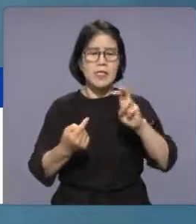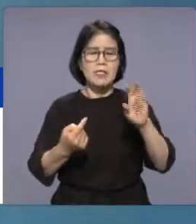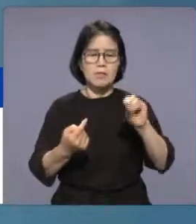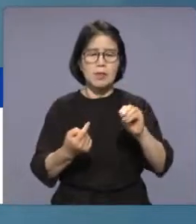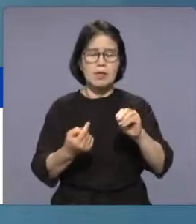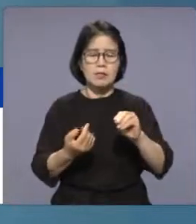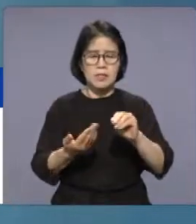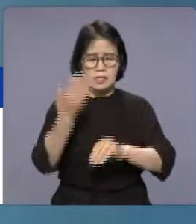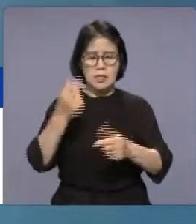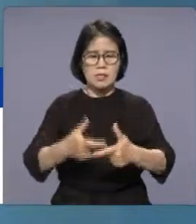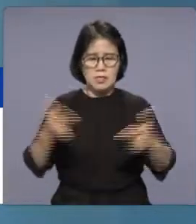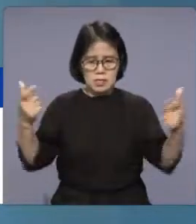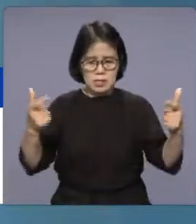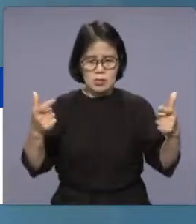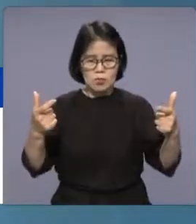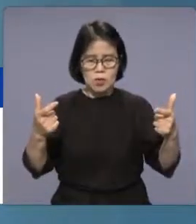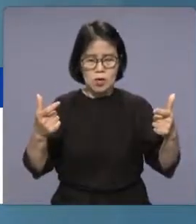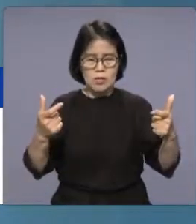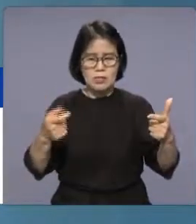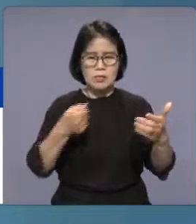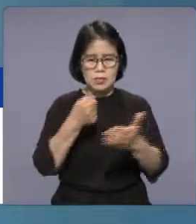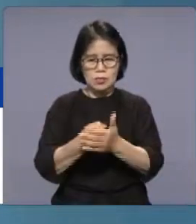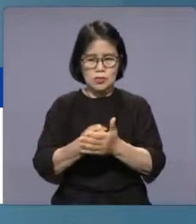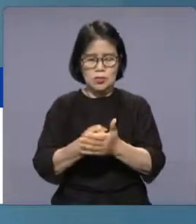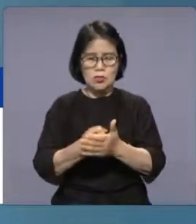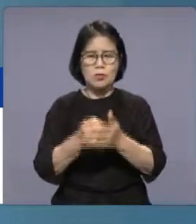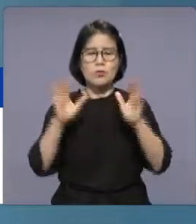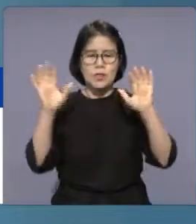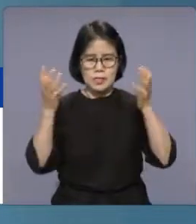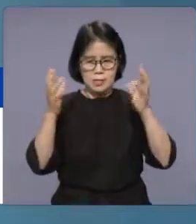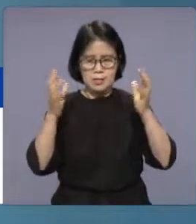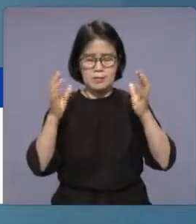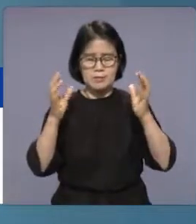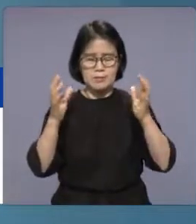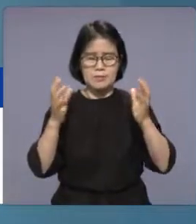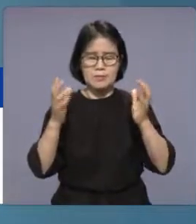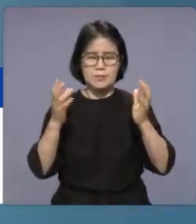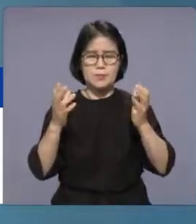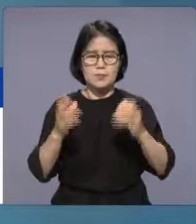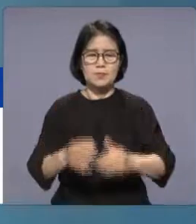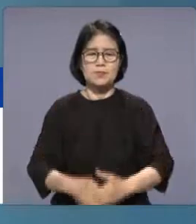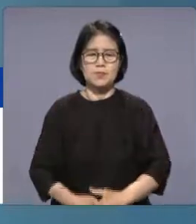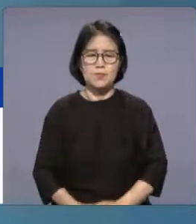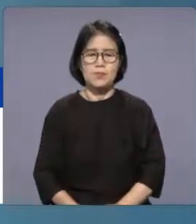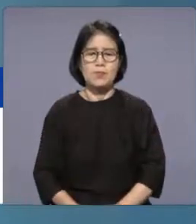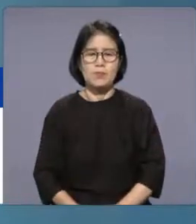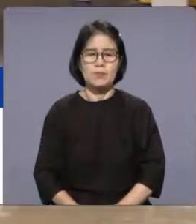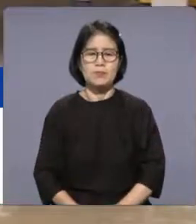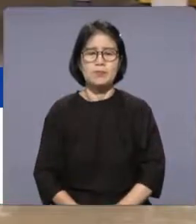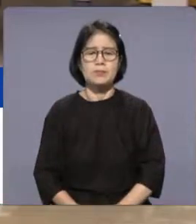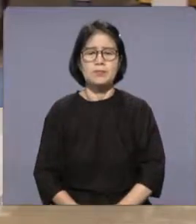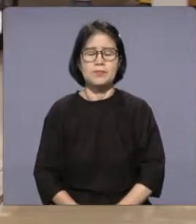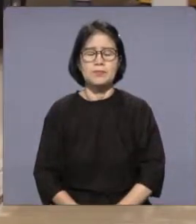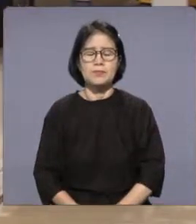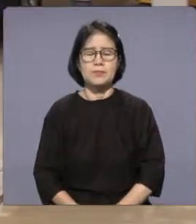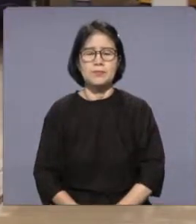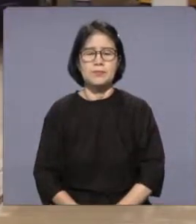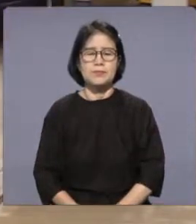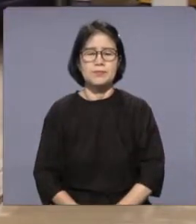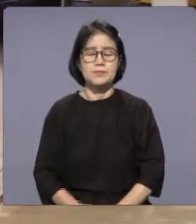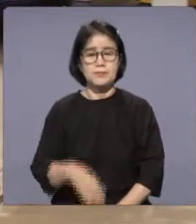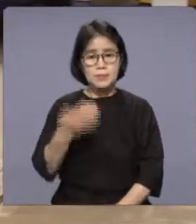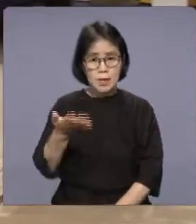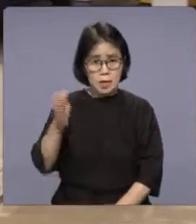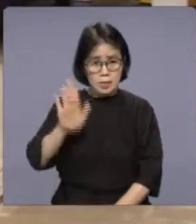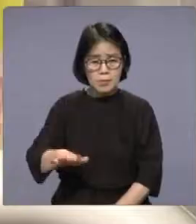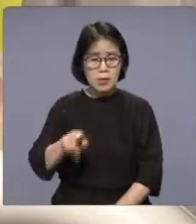increase supply by more than 200,000 barrels per day in July and August based on new market conditions. 하지만